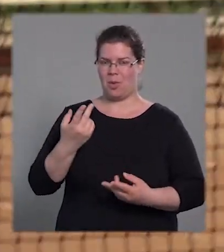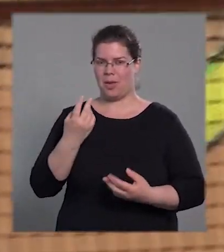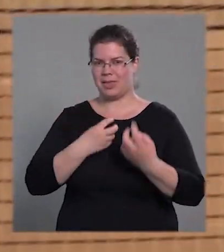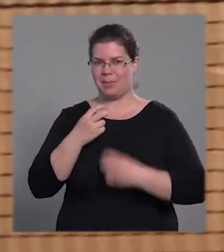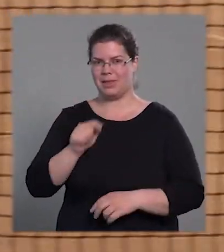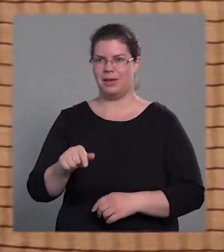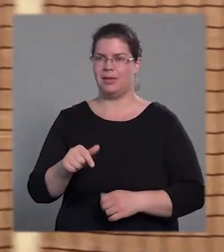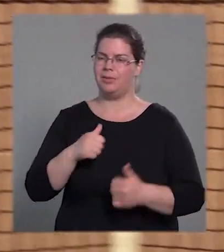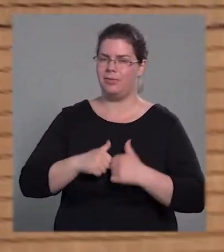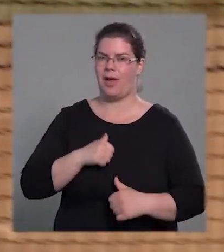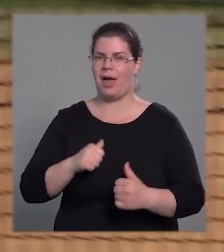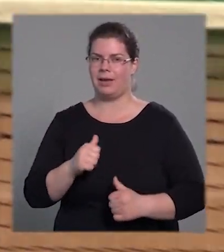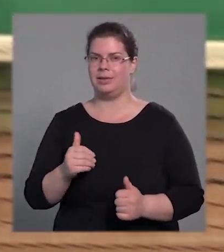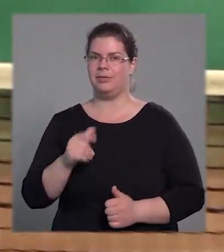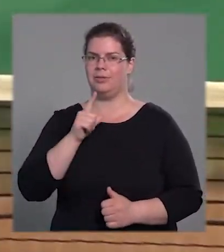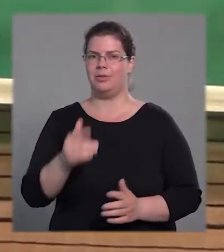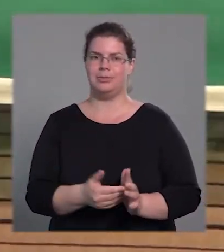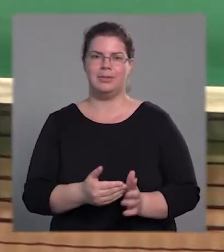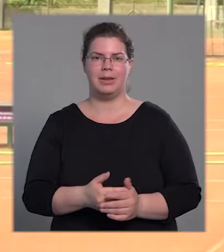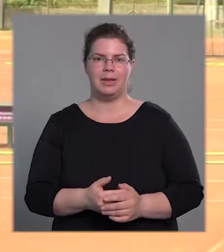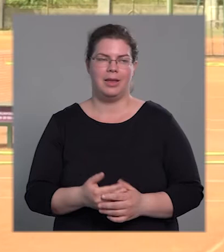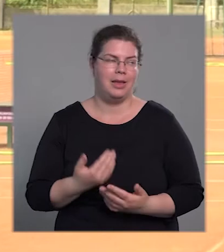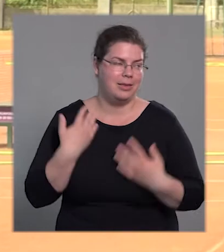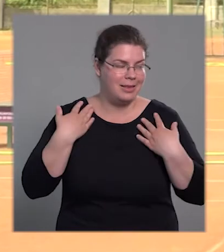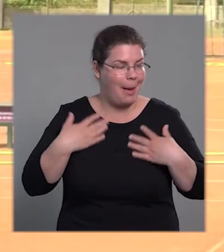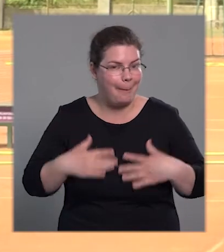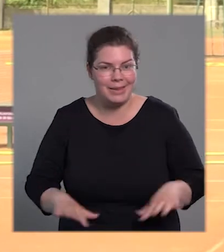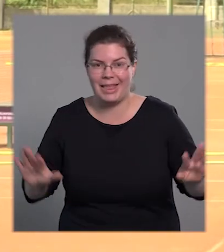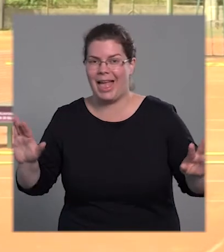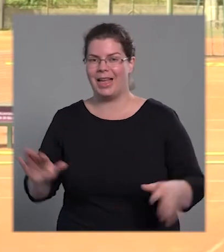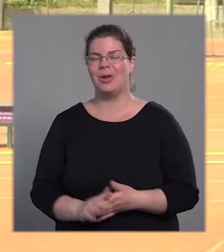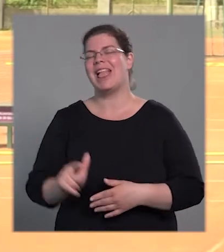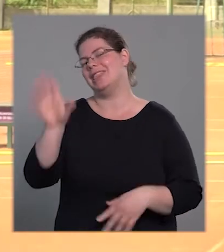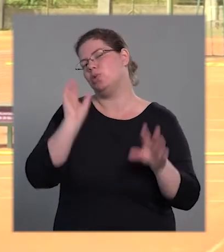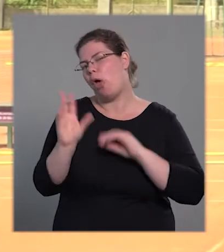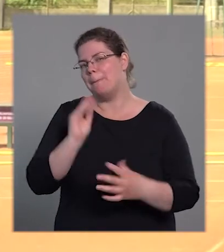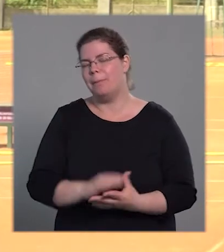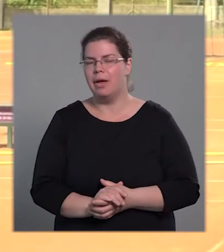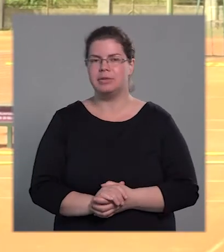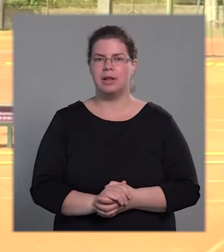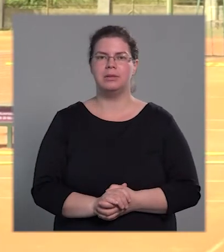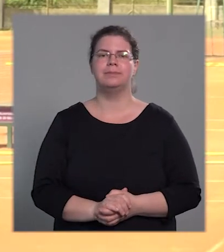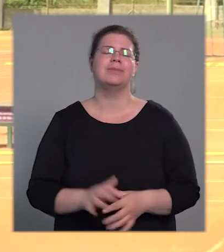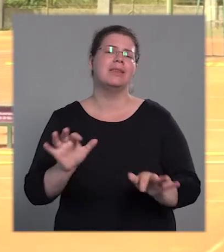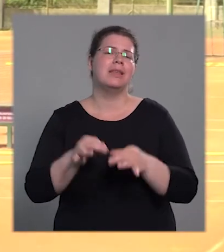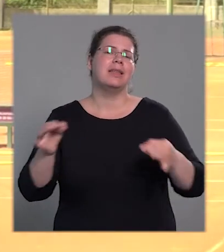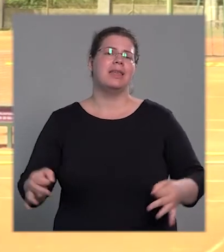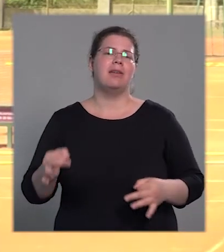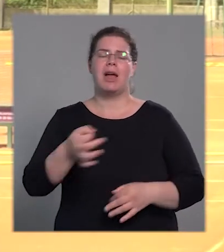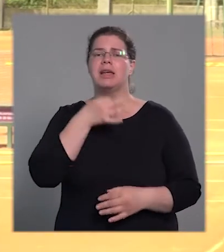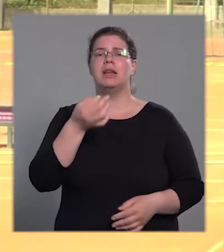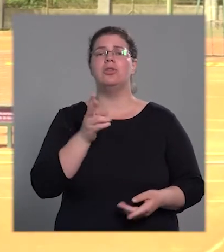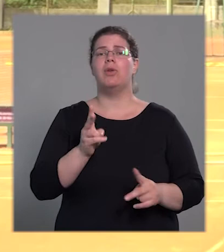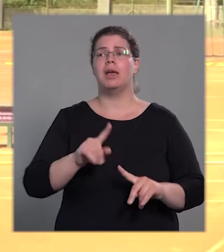ott aztán fájni fog még egy pár napig? Hát szinte mindenhol, ez a tapasztalat. Nyilván kérdés, hogy valaki